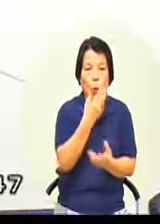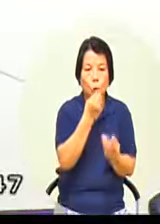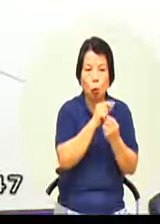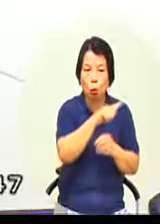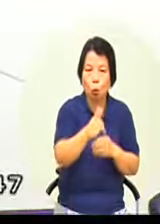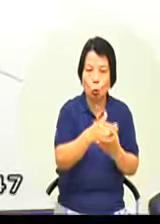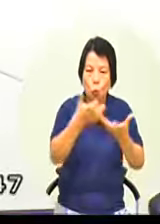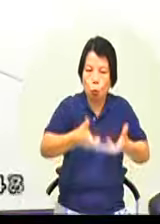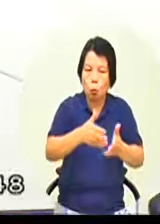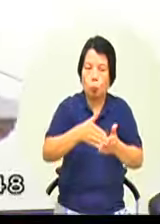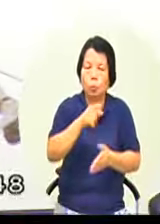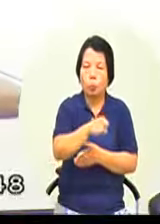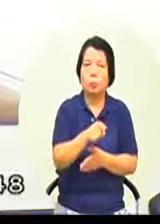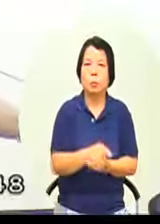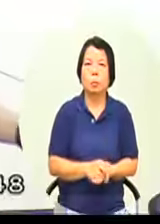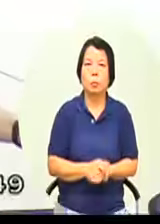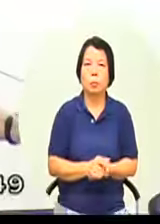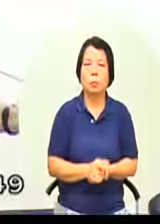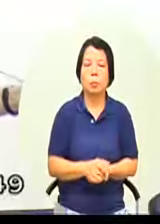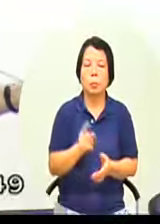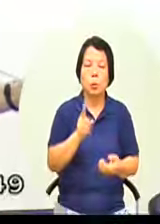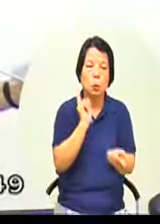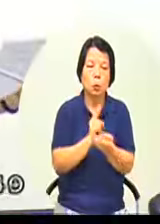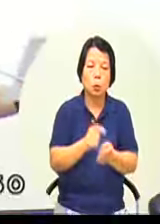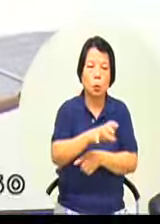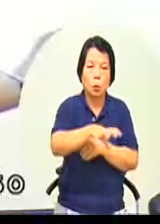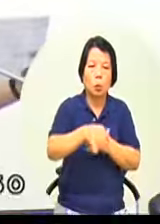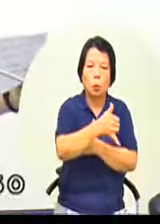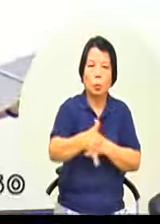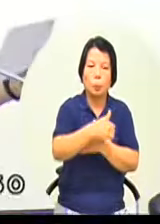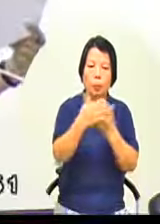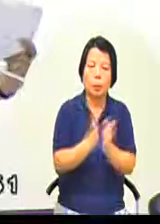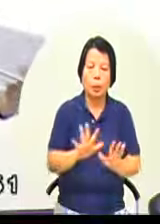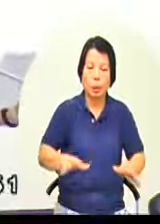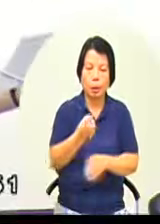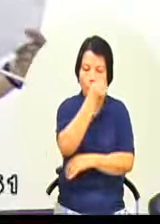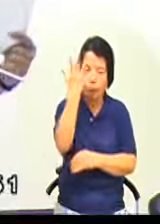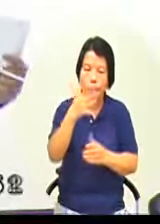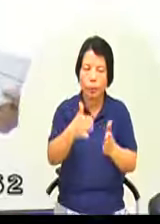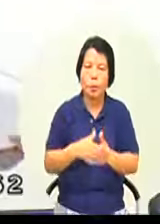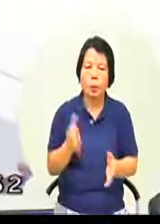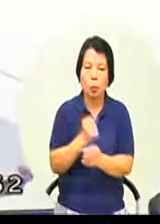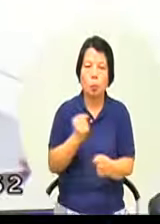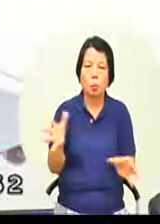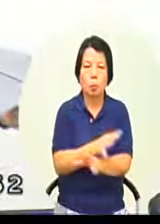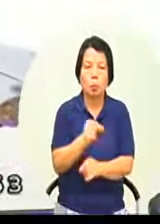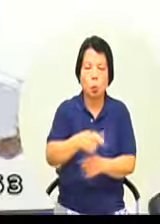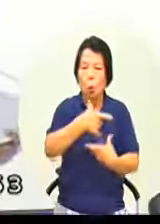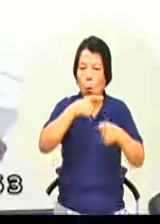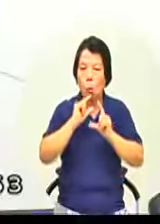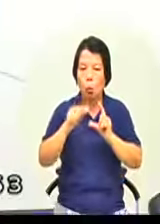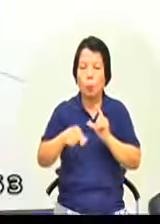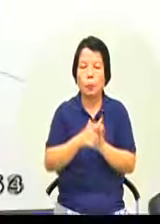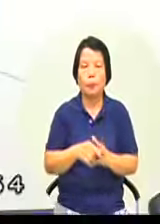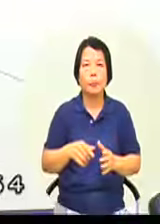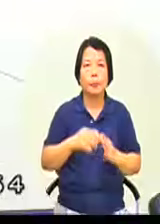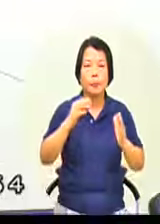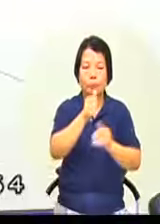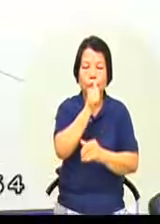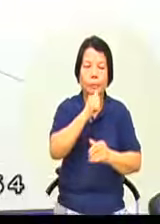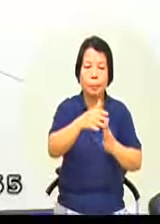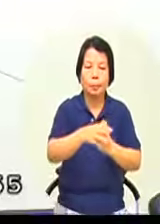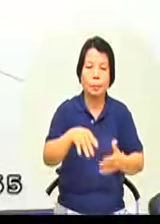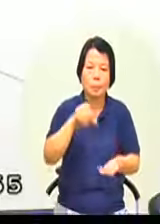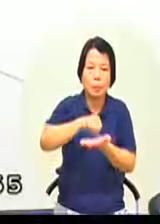我们应该要对这个农民，或者是现在有很多年轻人他们失业的回到家乡来种菜的给予辅